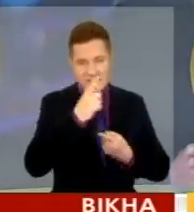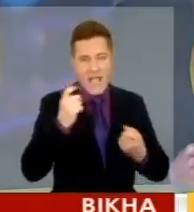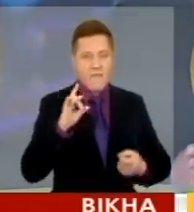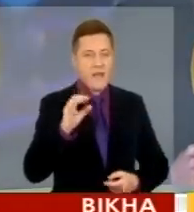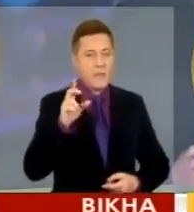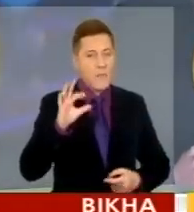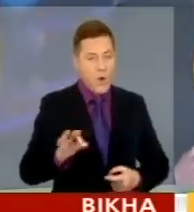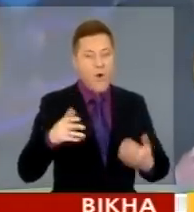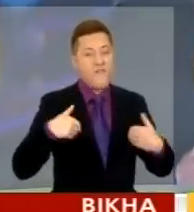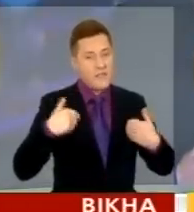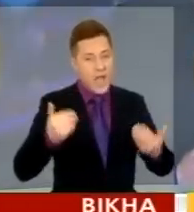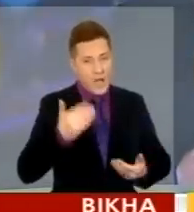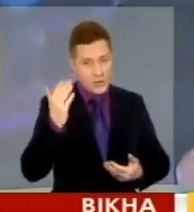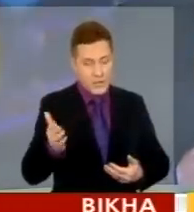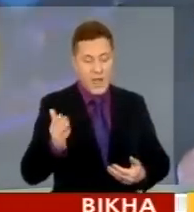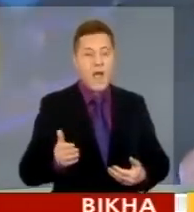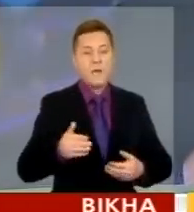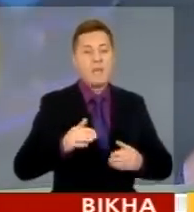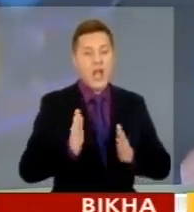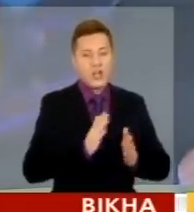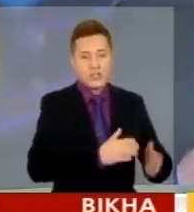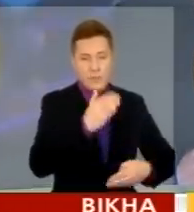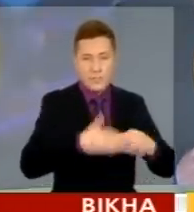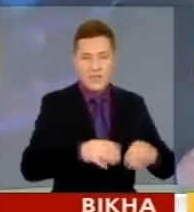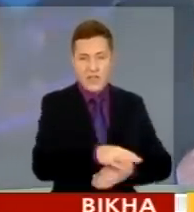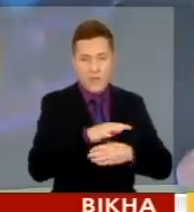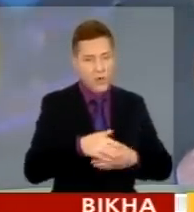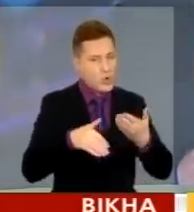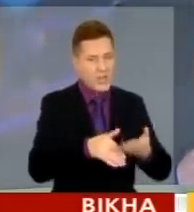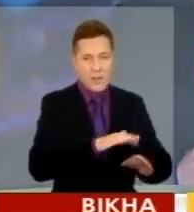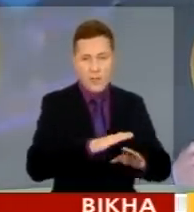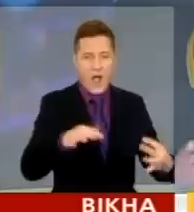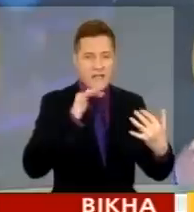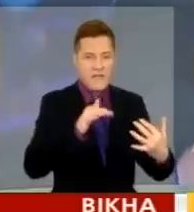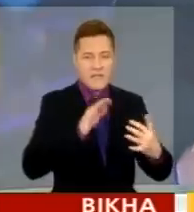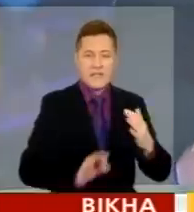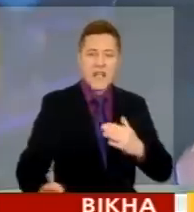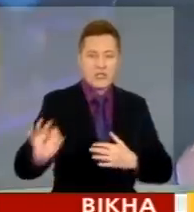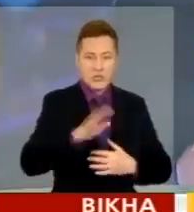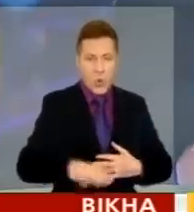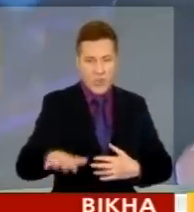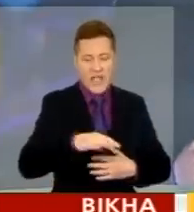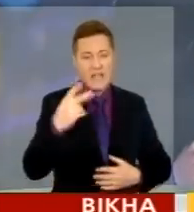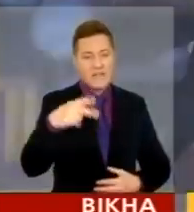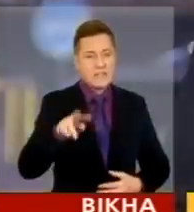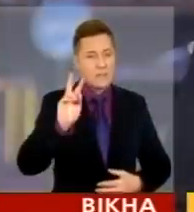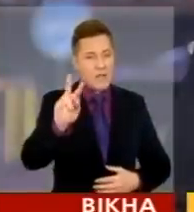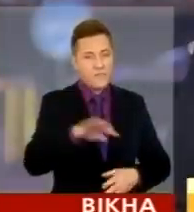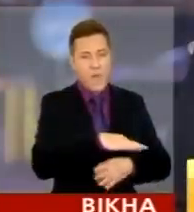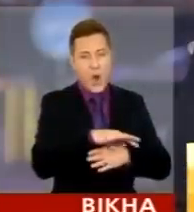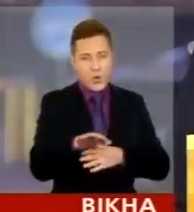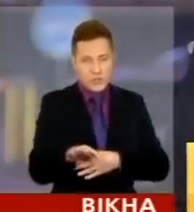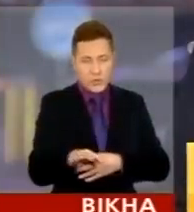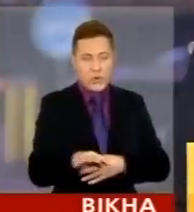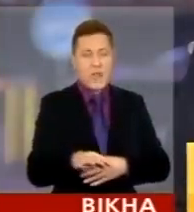Я так розумію, що режим припинення вогню не допомагає на війні на Сході. Вітаю, Юля. 22 обстрілами